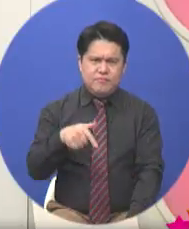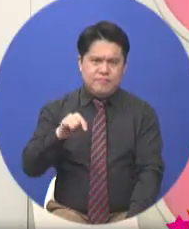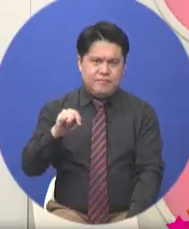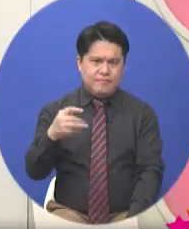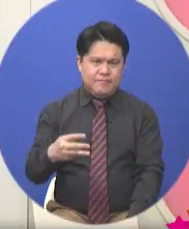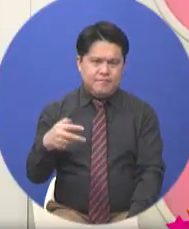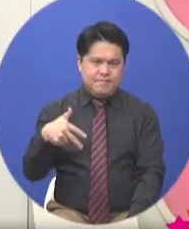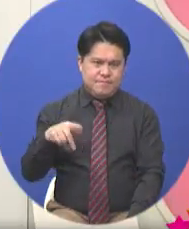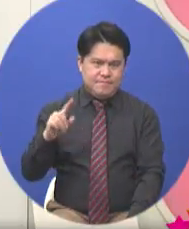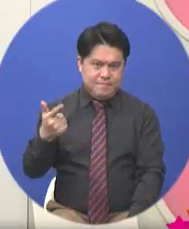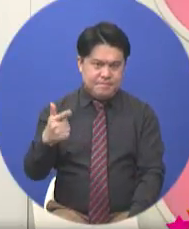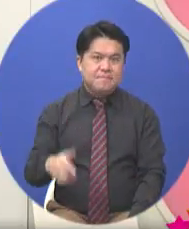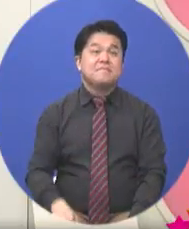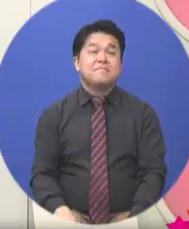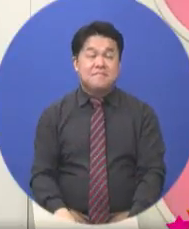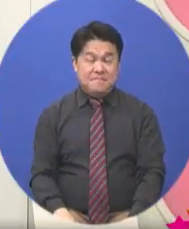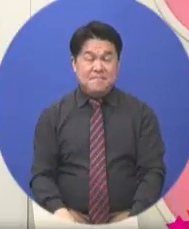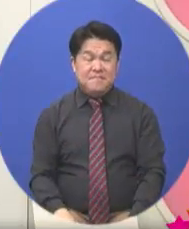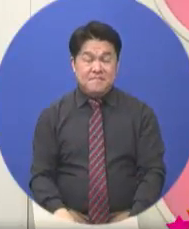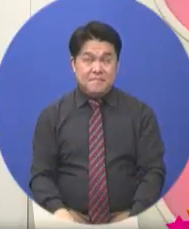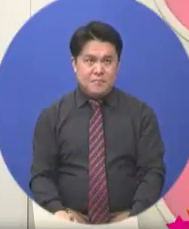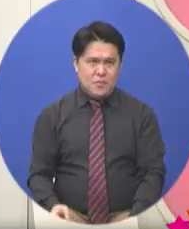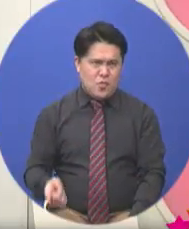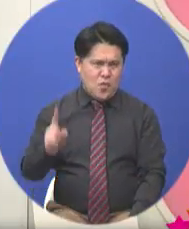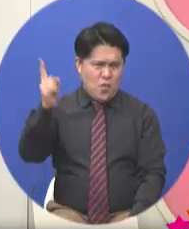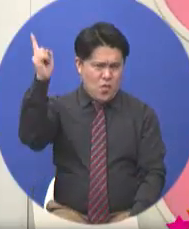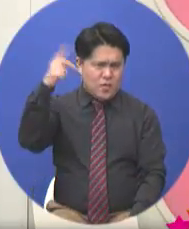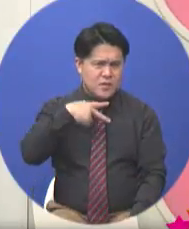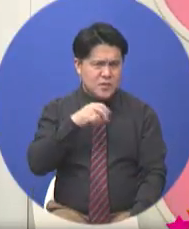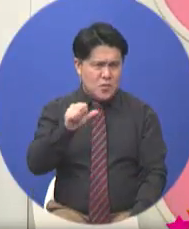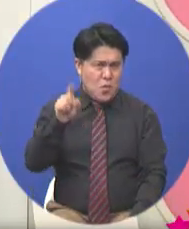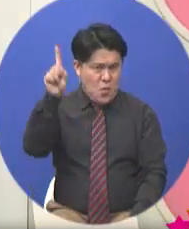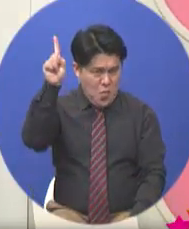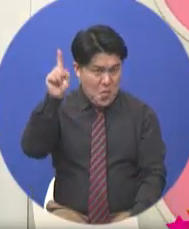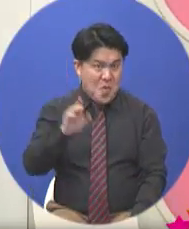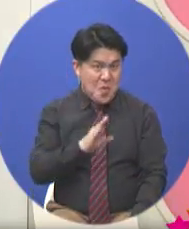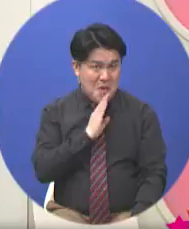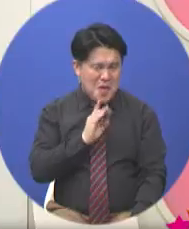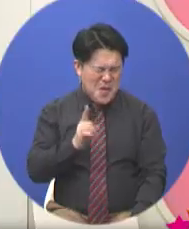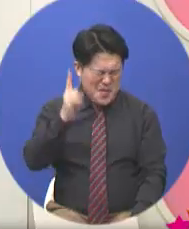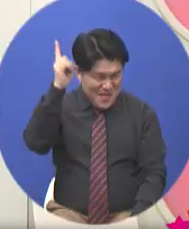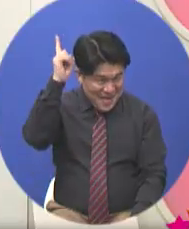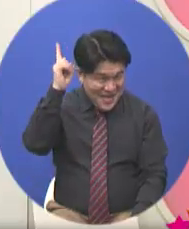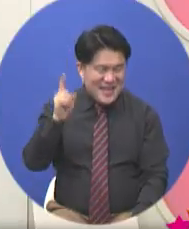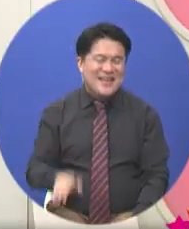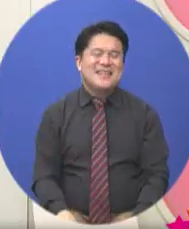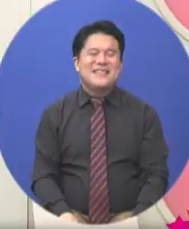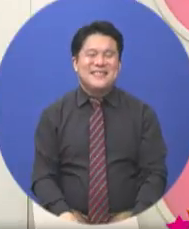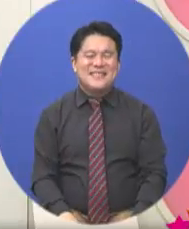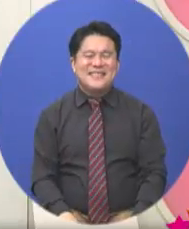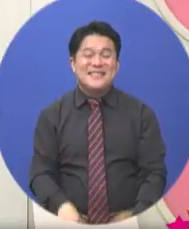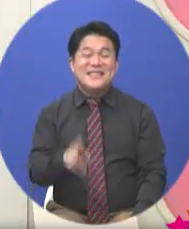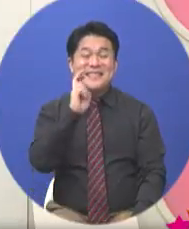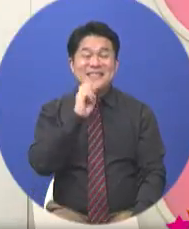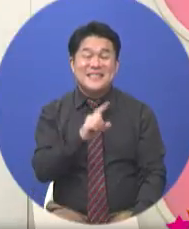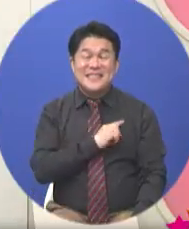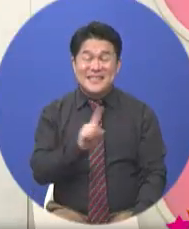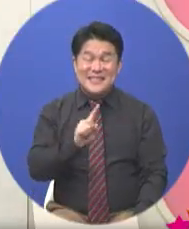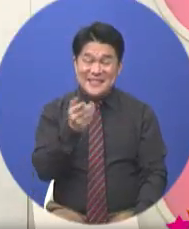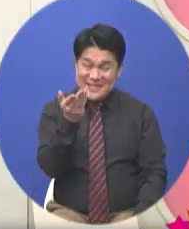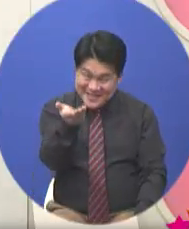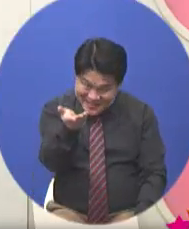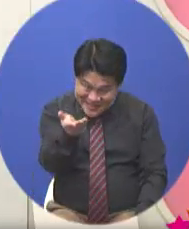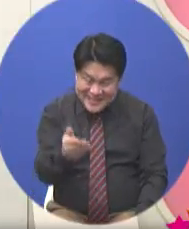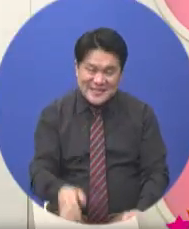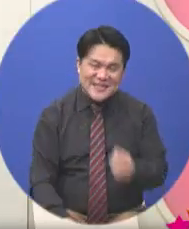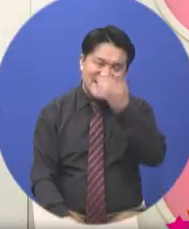합니다. 아이고, 예. 고층에 사시네요. 로얄층에. 예, 예. 오늘 부르실 노래는